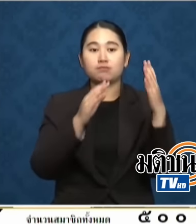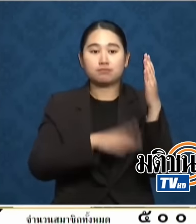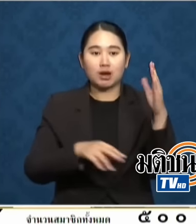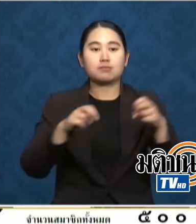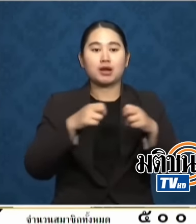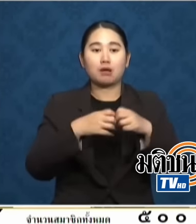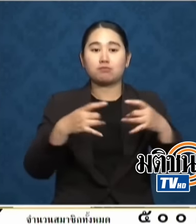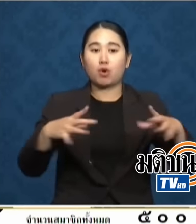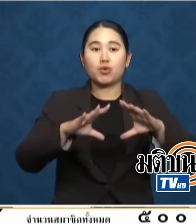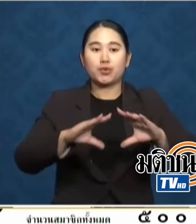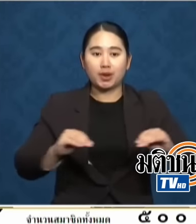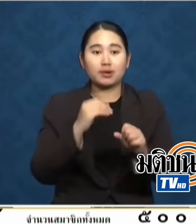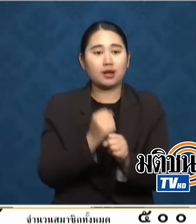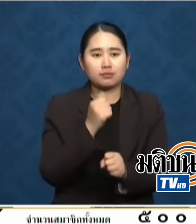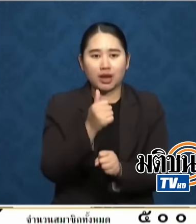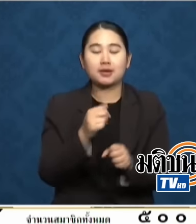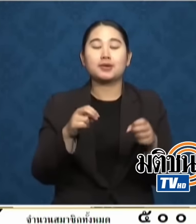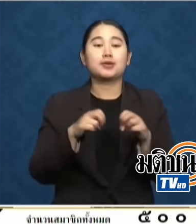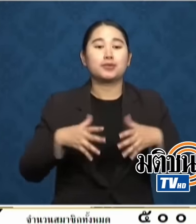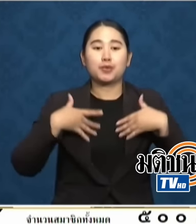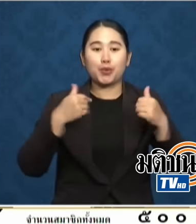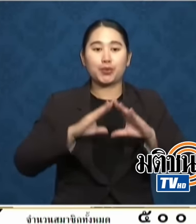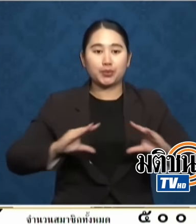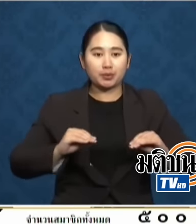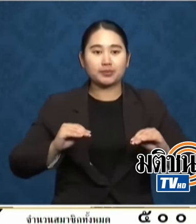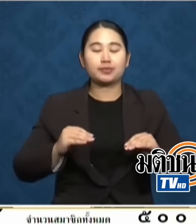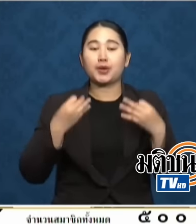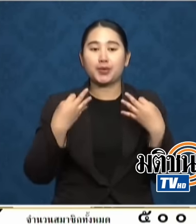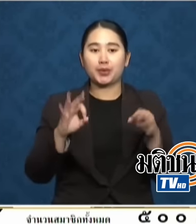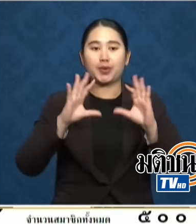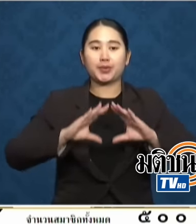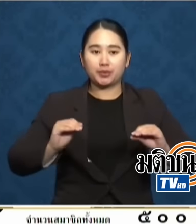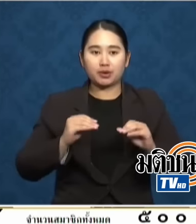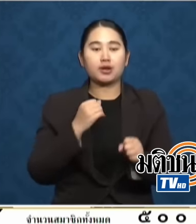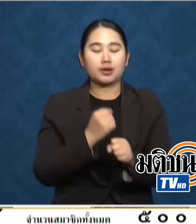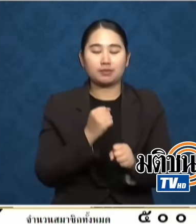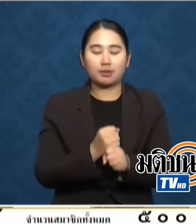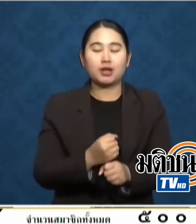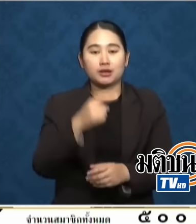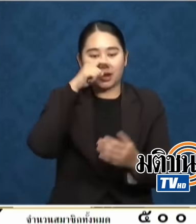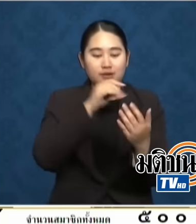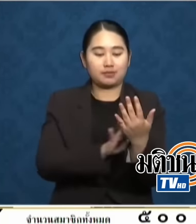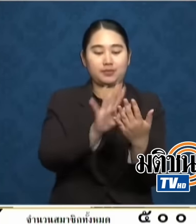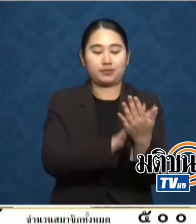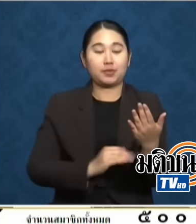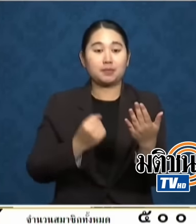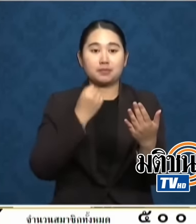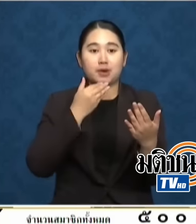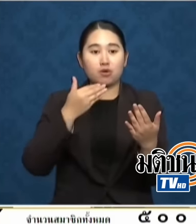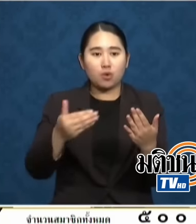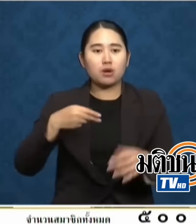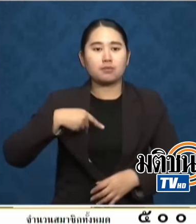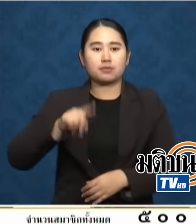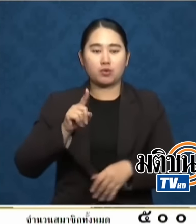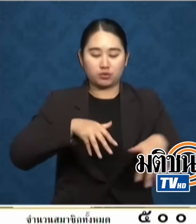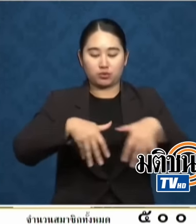ใต้ได้จริงจึงจะทำให้เกิดสันติสุขจะทำให้เกิดสันติภาพจะทำให้เกิดความมั่นคงของประเทศและเป็นประโยชน์ต่อ